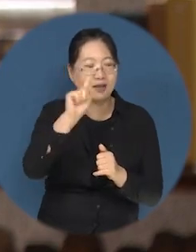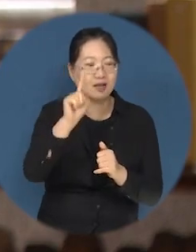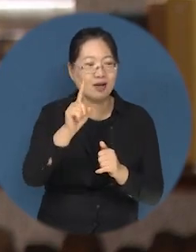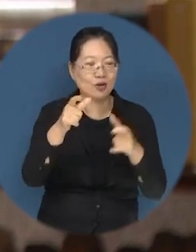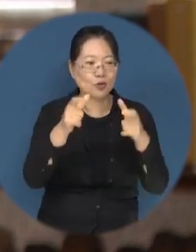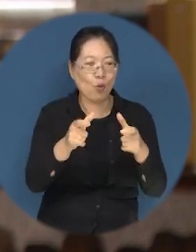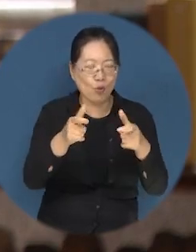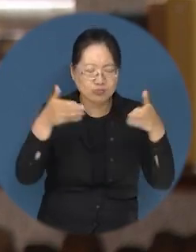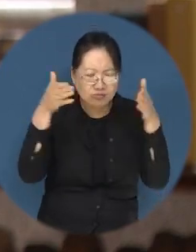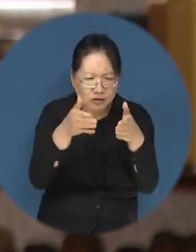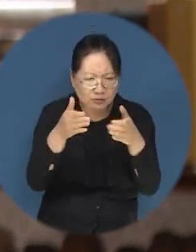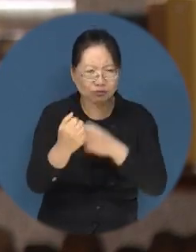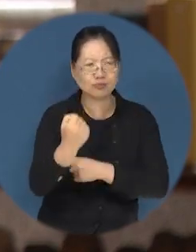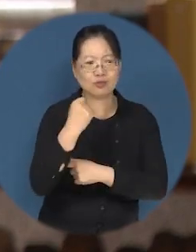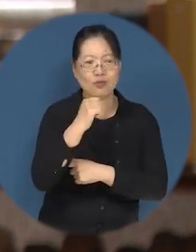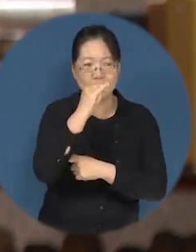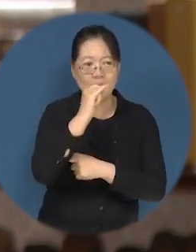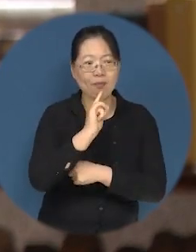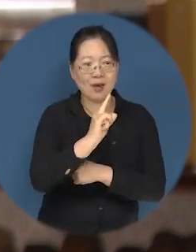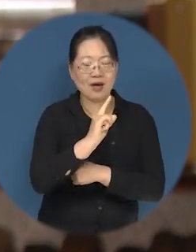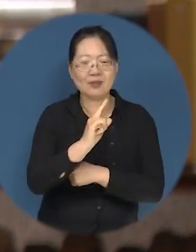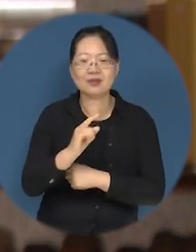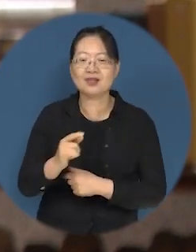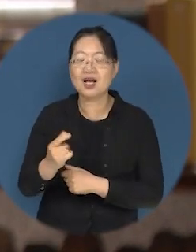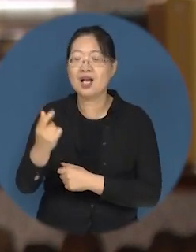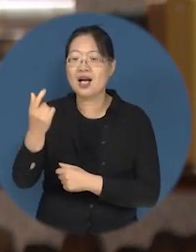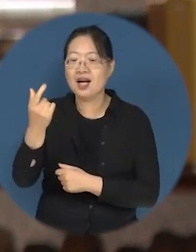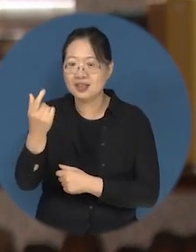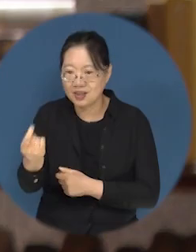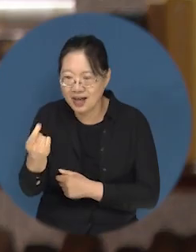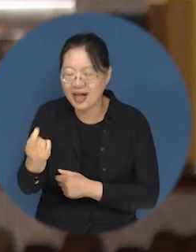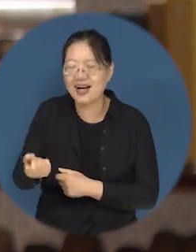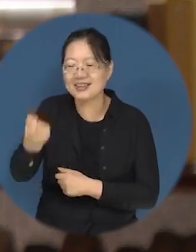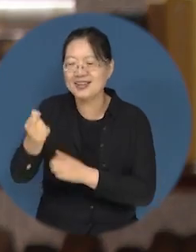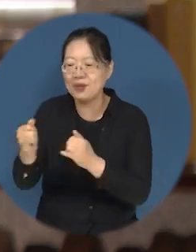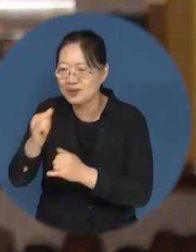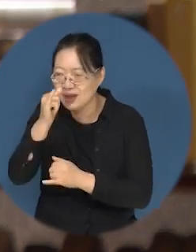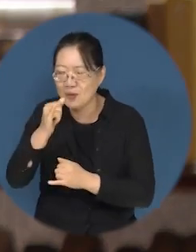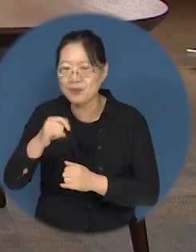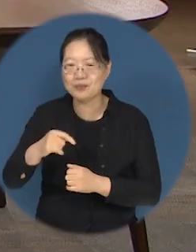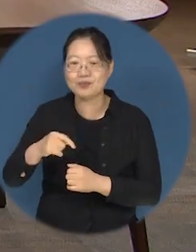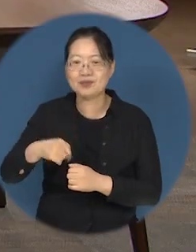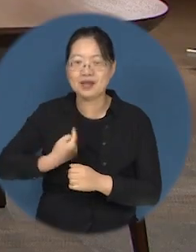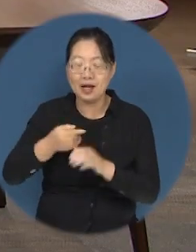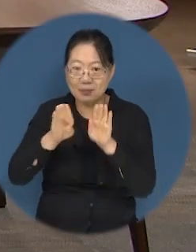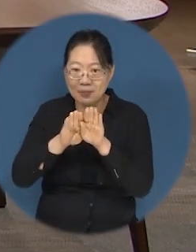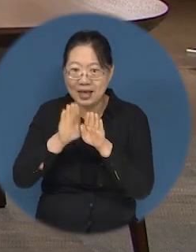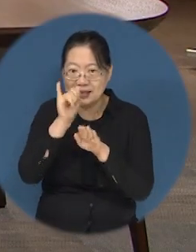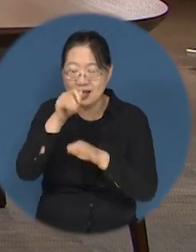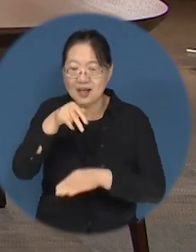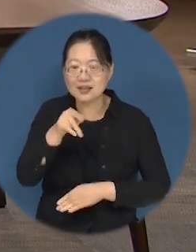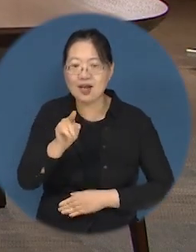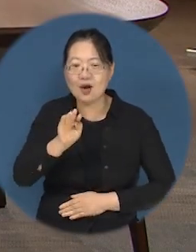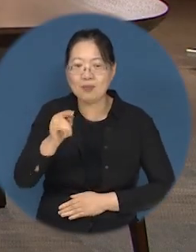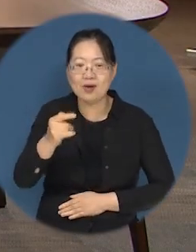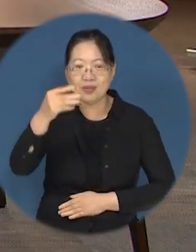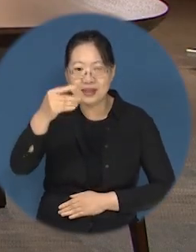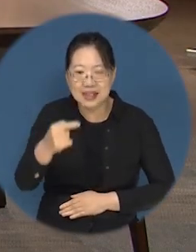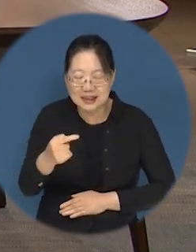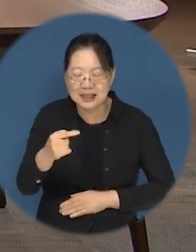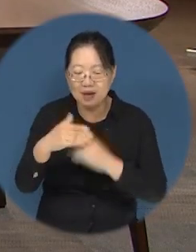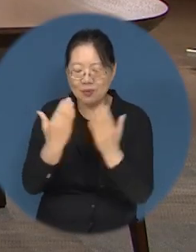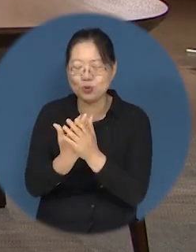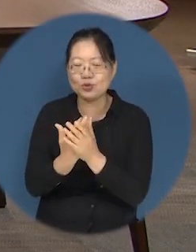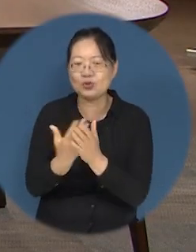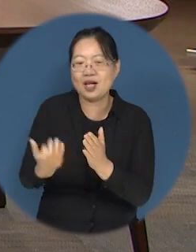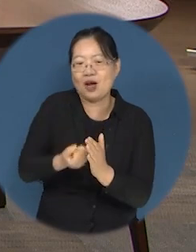영역에서의 집중도 같은 게 있다지 않습니까? 있는 분이 있는 겁니다. 그러니까. 예, 그러니까 자폐가 있으면 그 서번트가 증후군이 있는 게 아니고요.